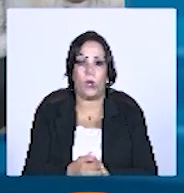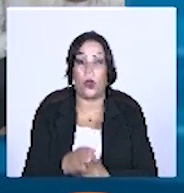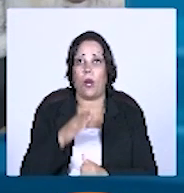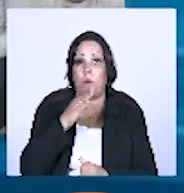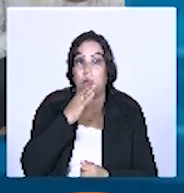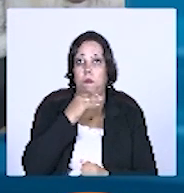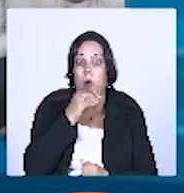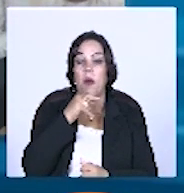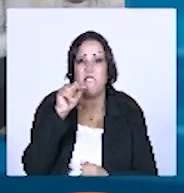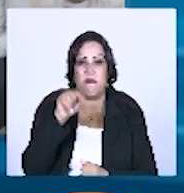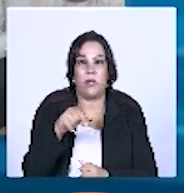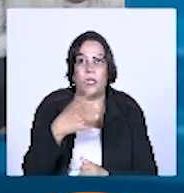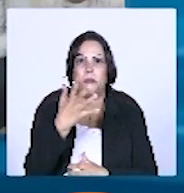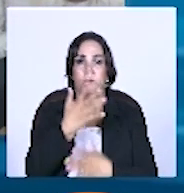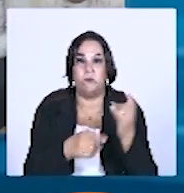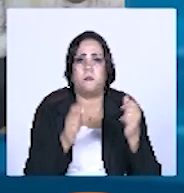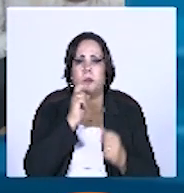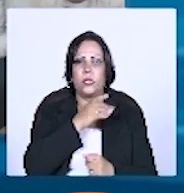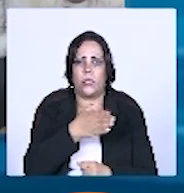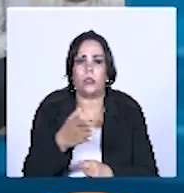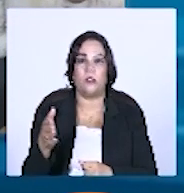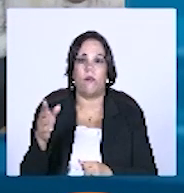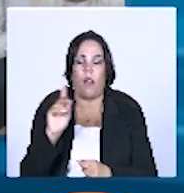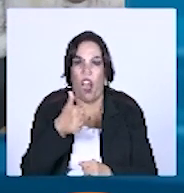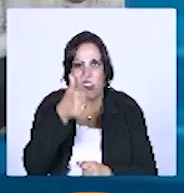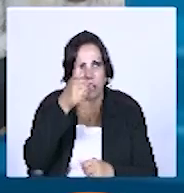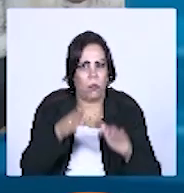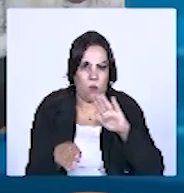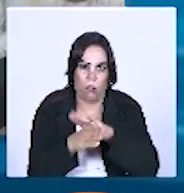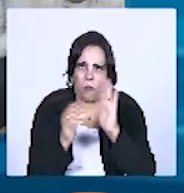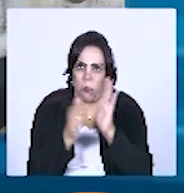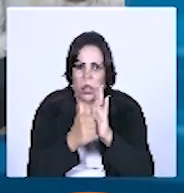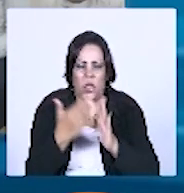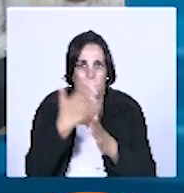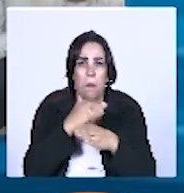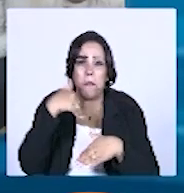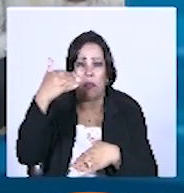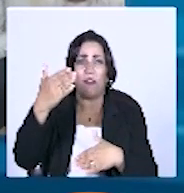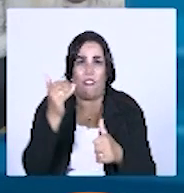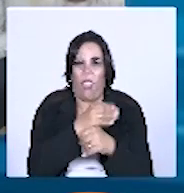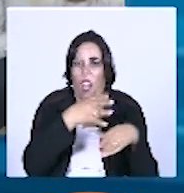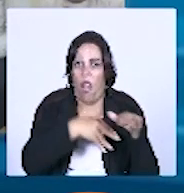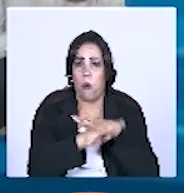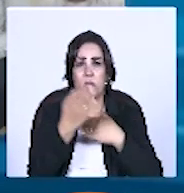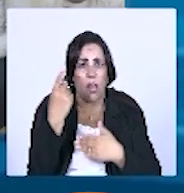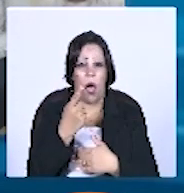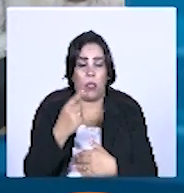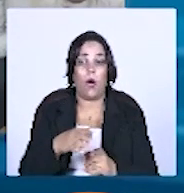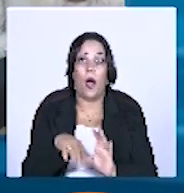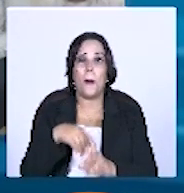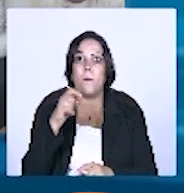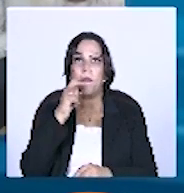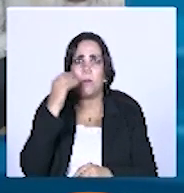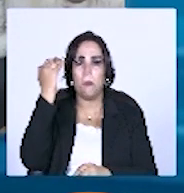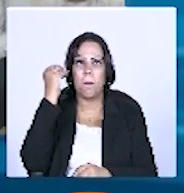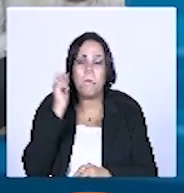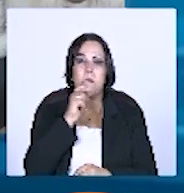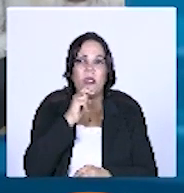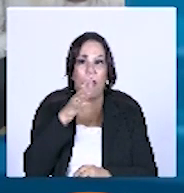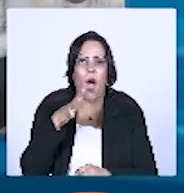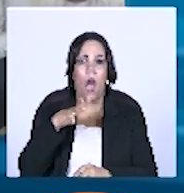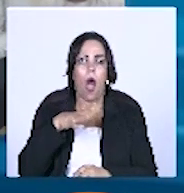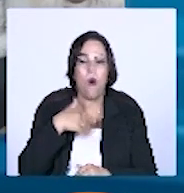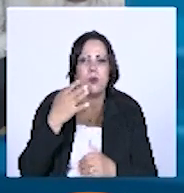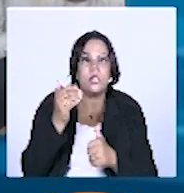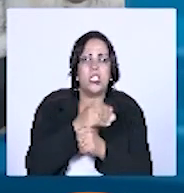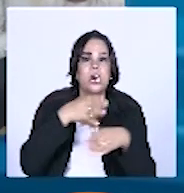ممكن يبقى عنده بنات يقول لك لا انا يقعدوا في البيت ما كده كده هيتجوزوا اولا البنت نفسها يبقى عندها افكار تقول لك طب ما انا عايز اتجوز